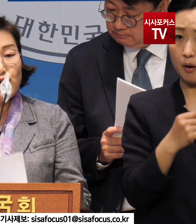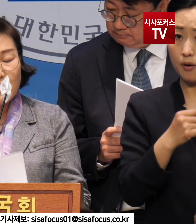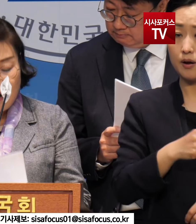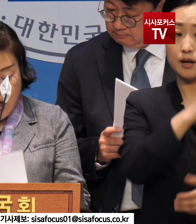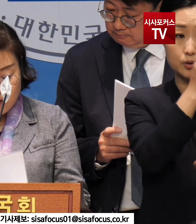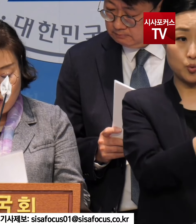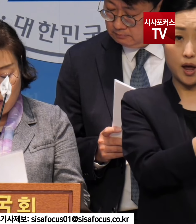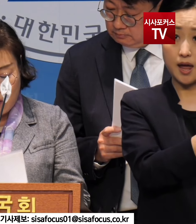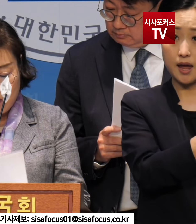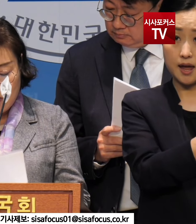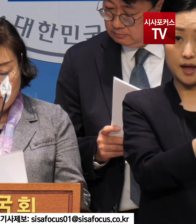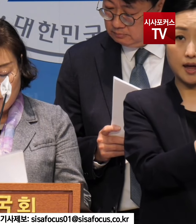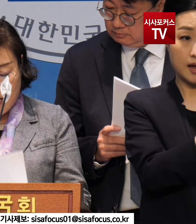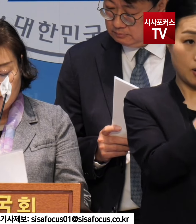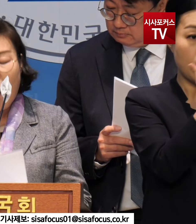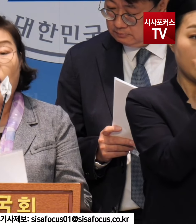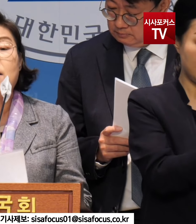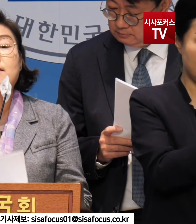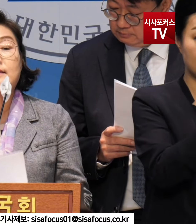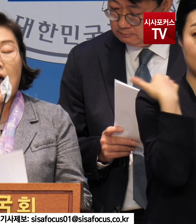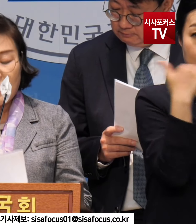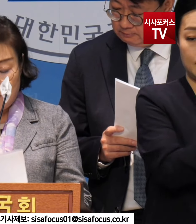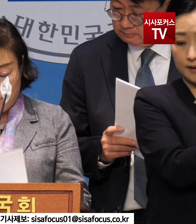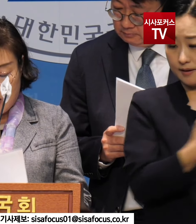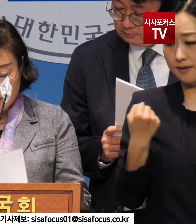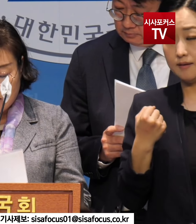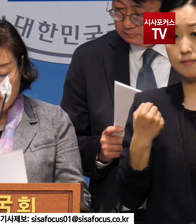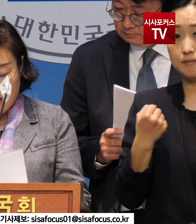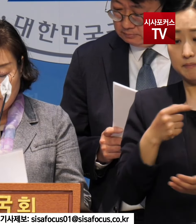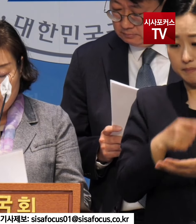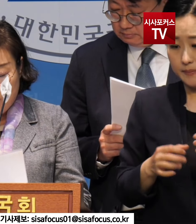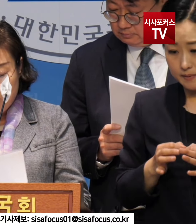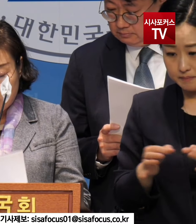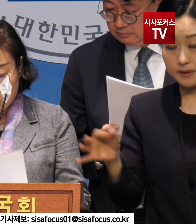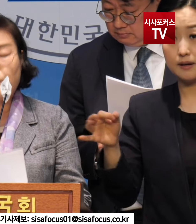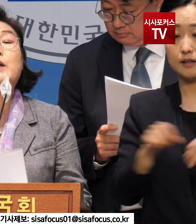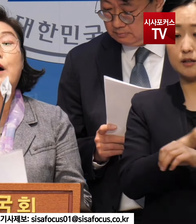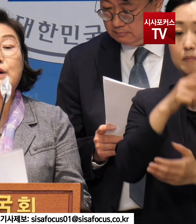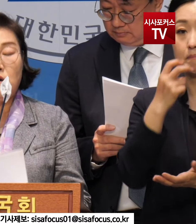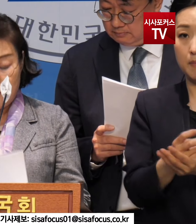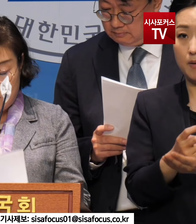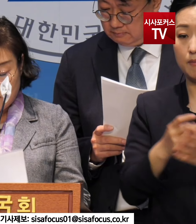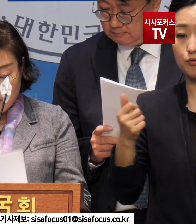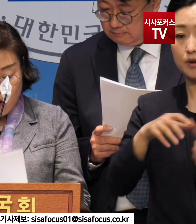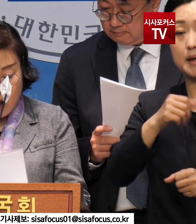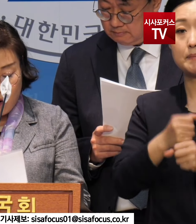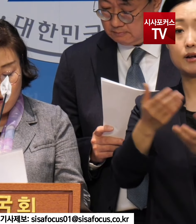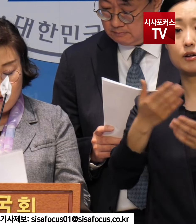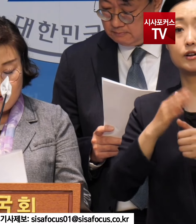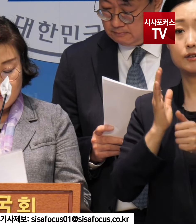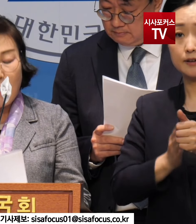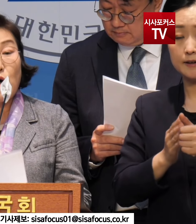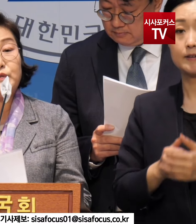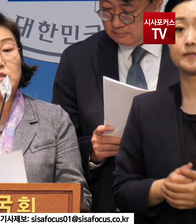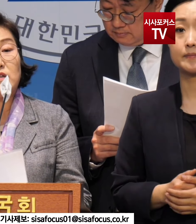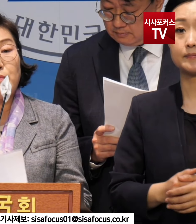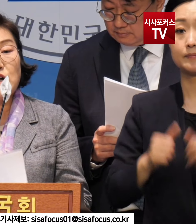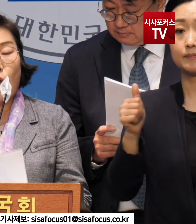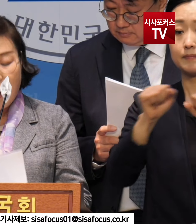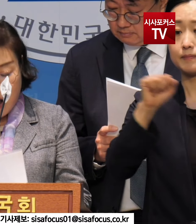범죄 수익을 한수하고 국회에서 사기 피해자들에 대한 특별법을 제정하고